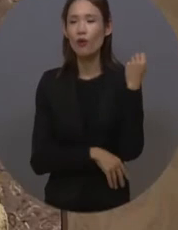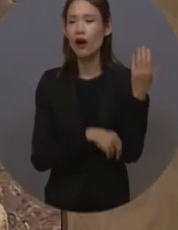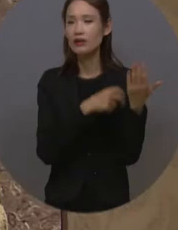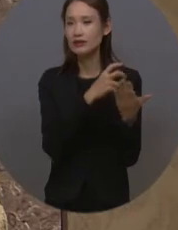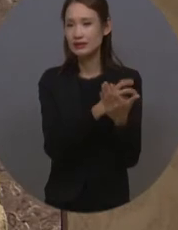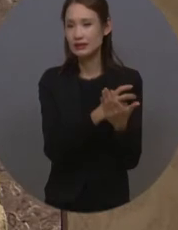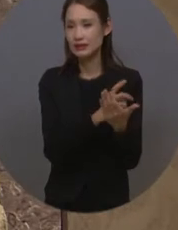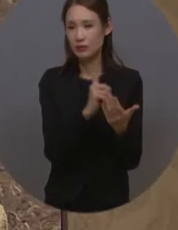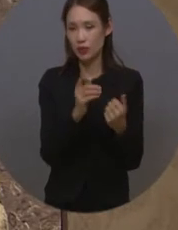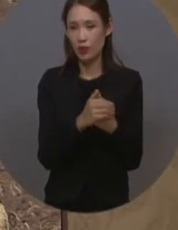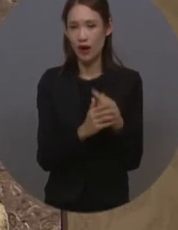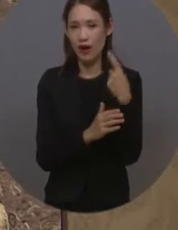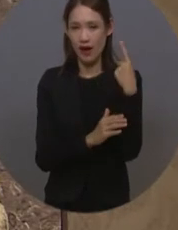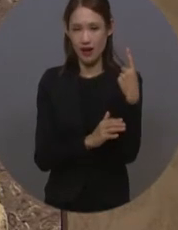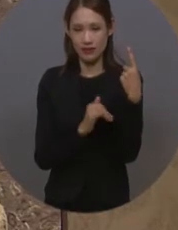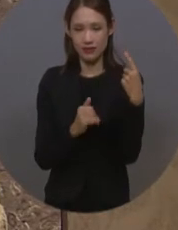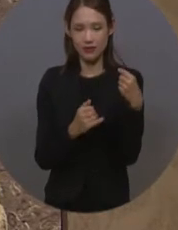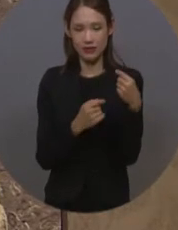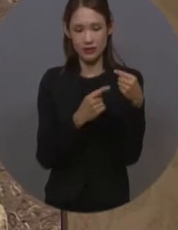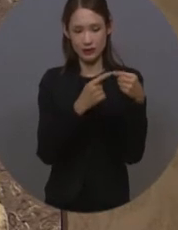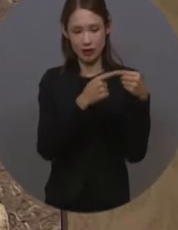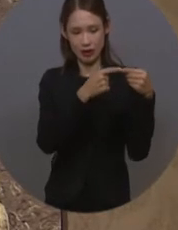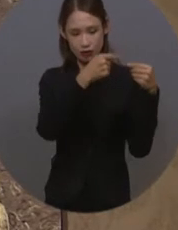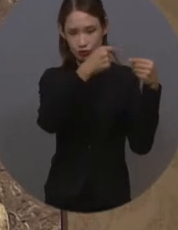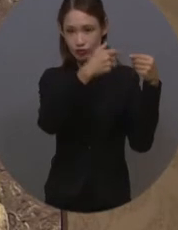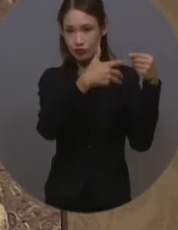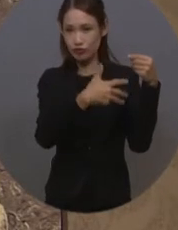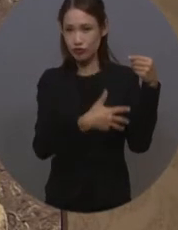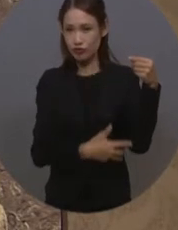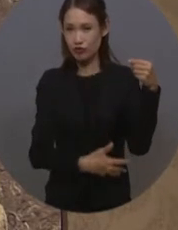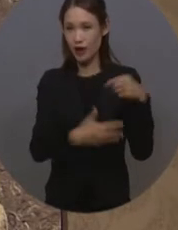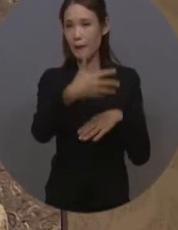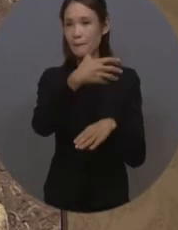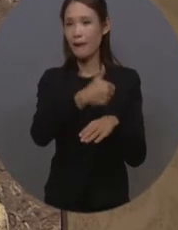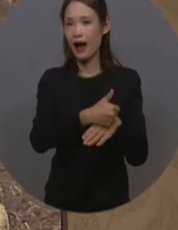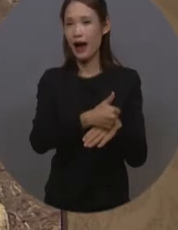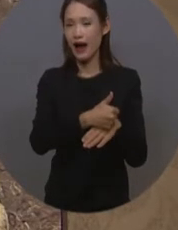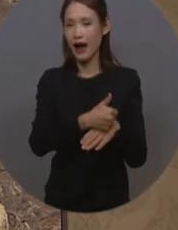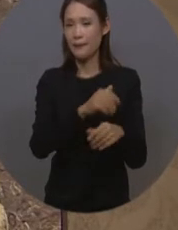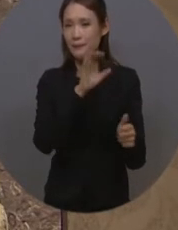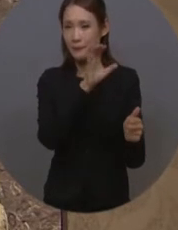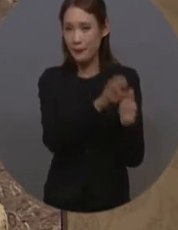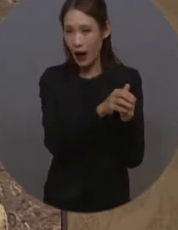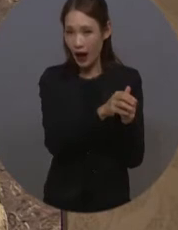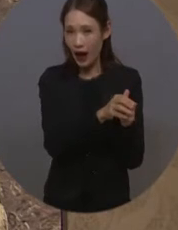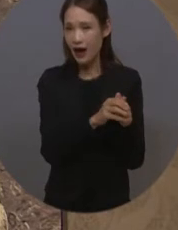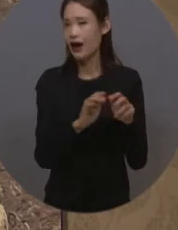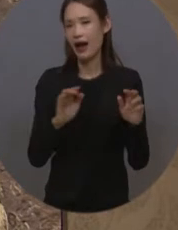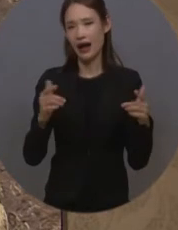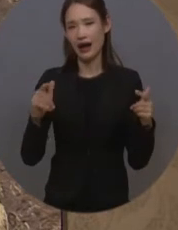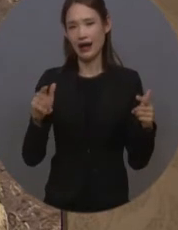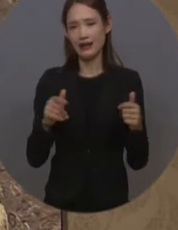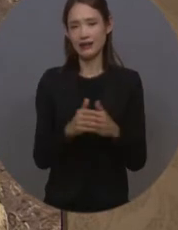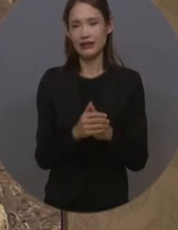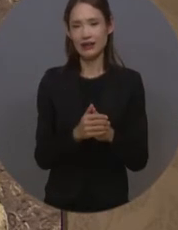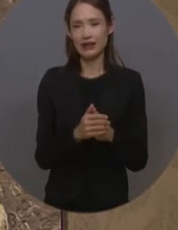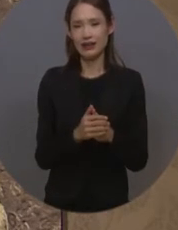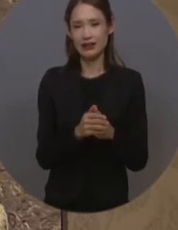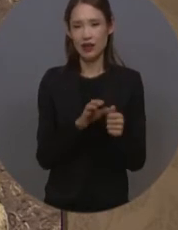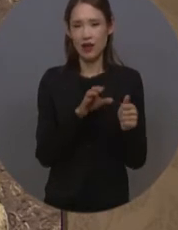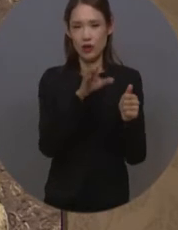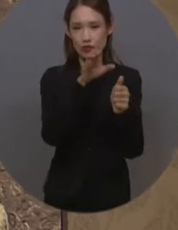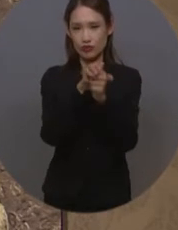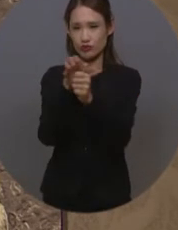사람이 첫 번째 공정부터 마지막까지 하는 시스템이 아니라 각각의 분업화된 시스템을 저희가 갖고